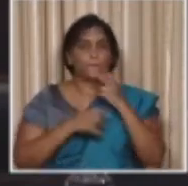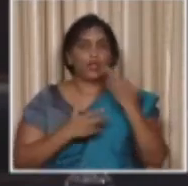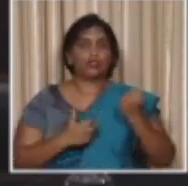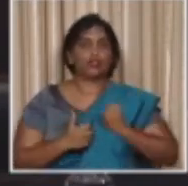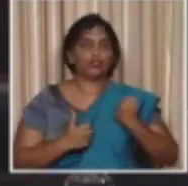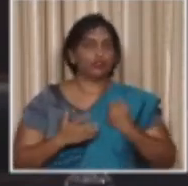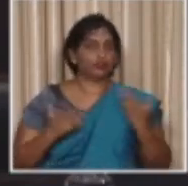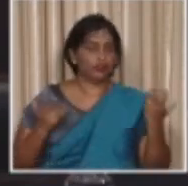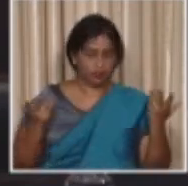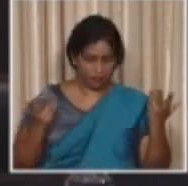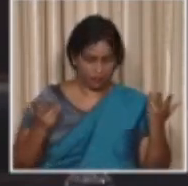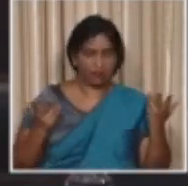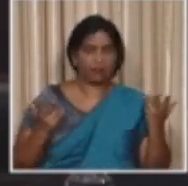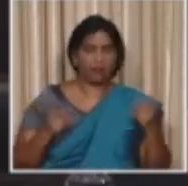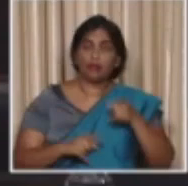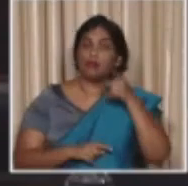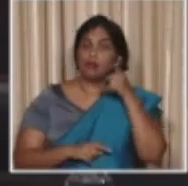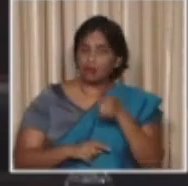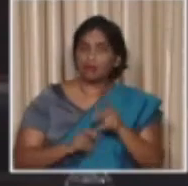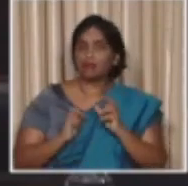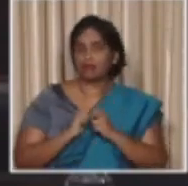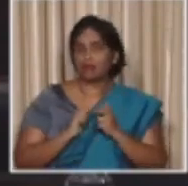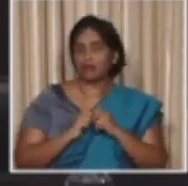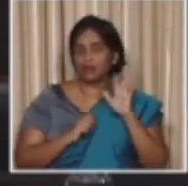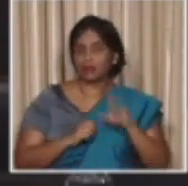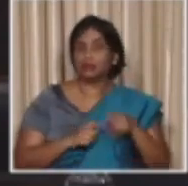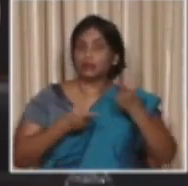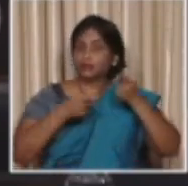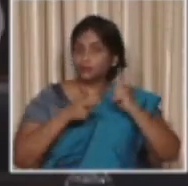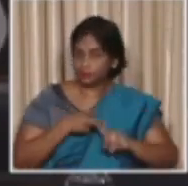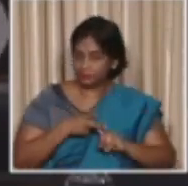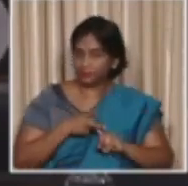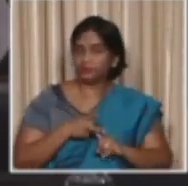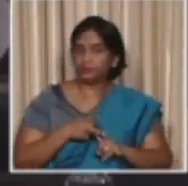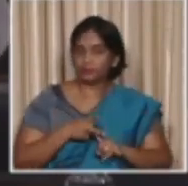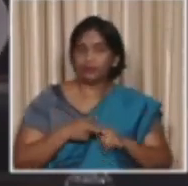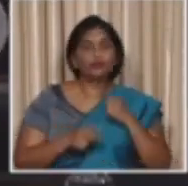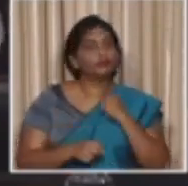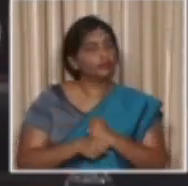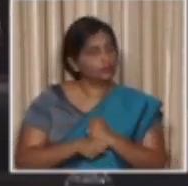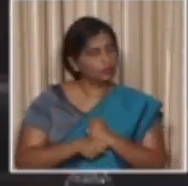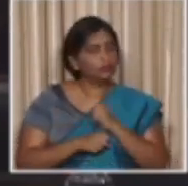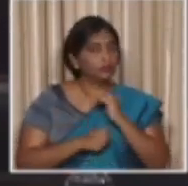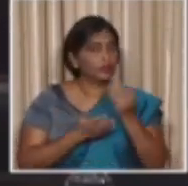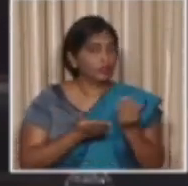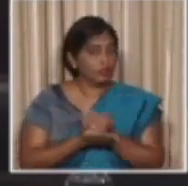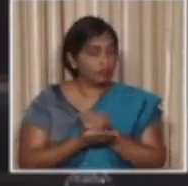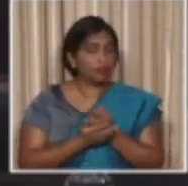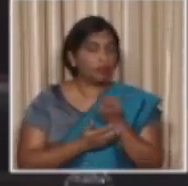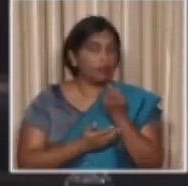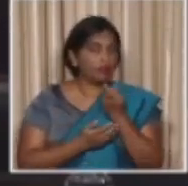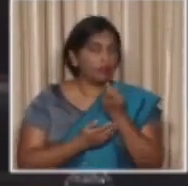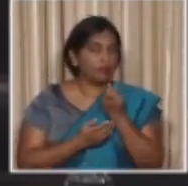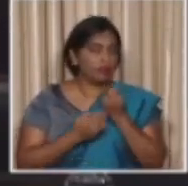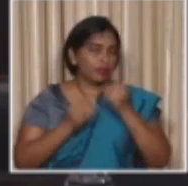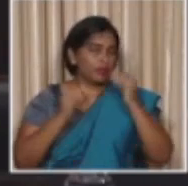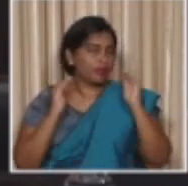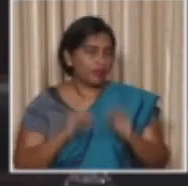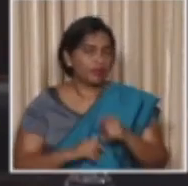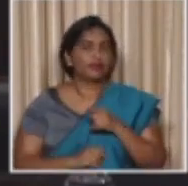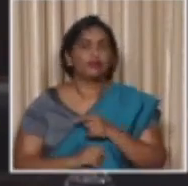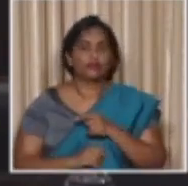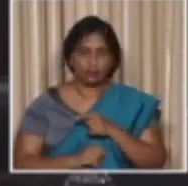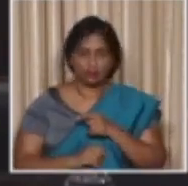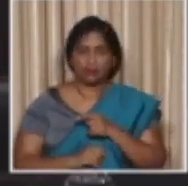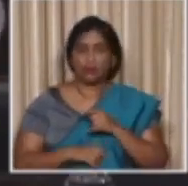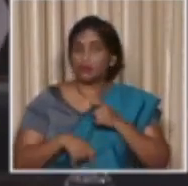දොස්තරල නැහැ. ඉතින් එතන මේ ප්‍රශ්නේ දින. ඊළඟට ආණ්ඩුවක් මගින් වෙන් කරන සොච්චම් ප්‍රතිපාදනයත්